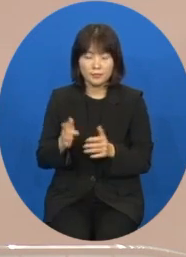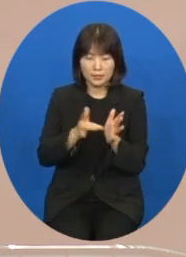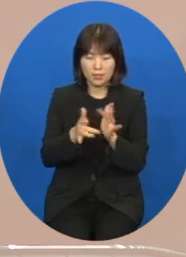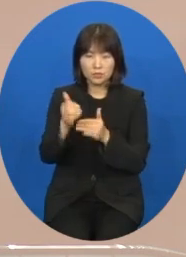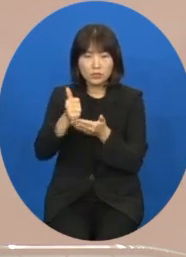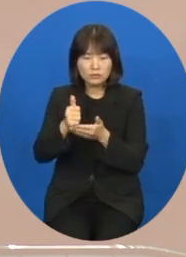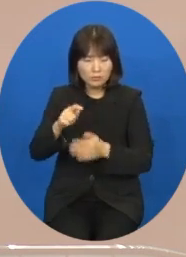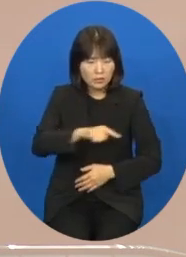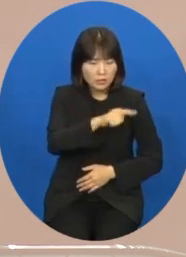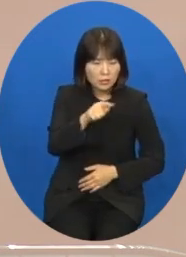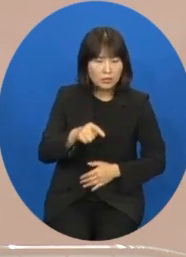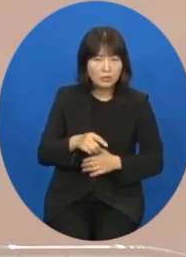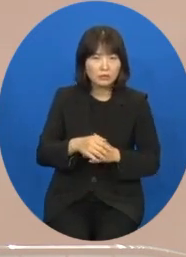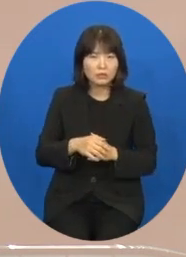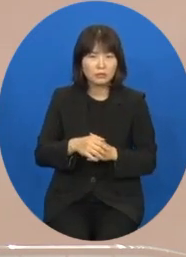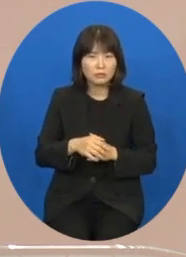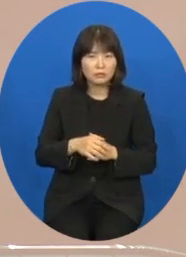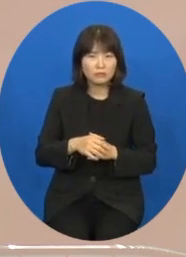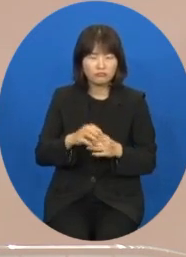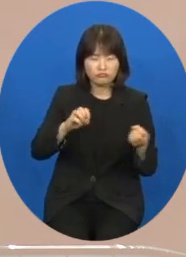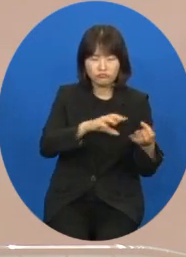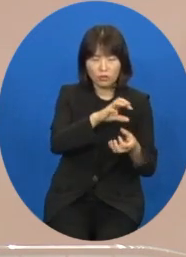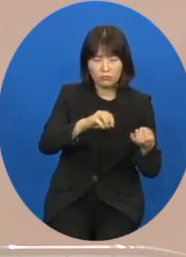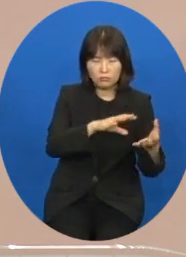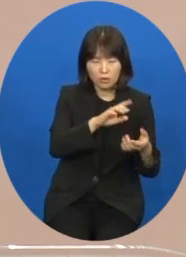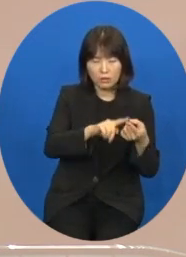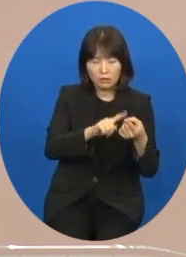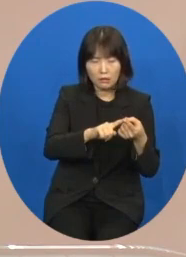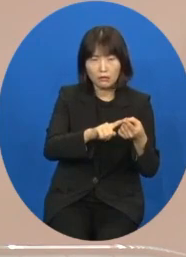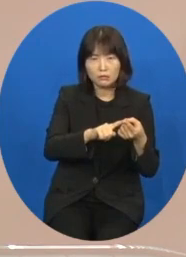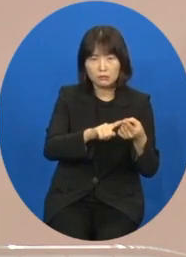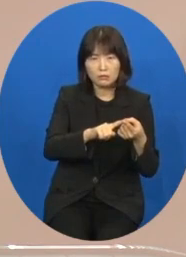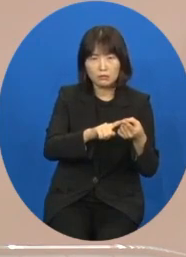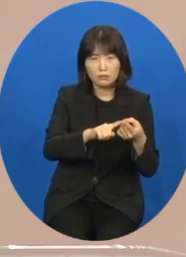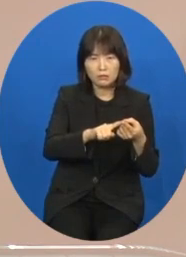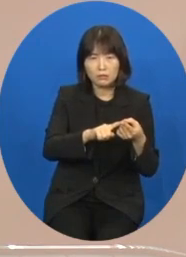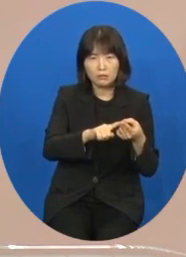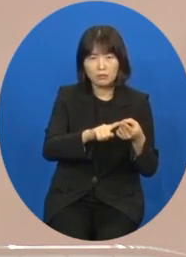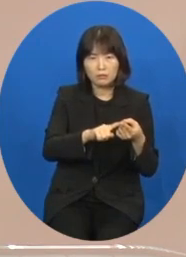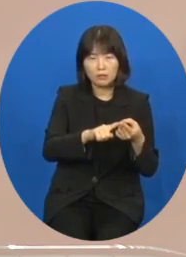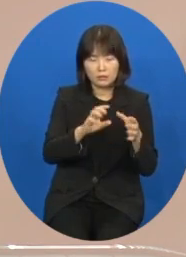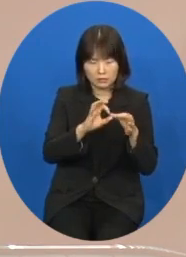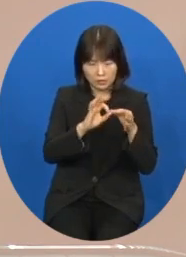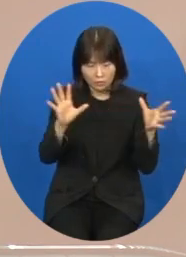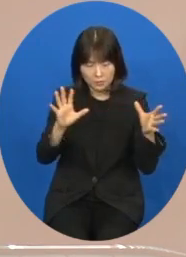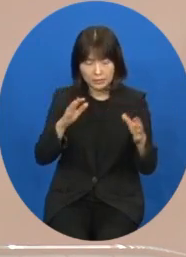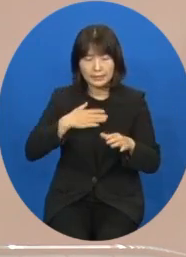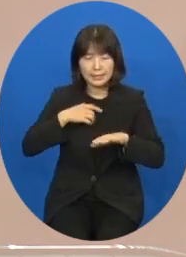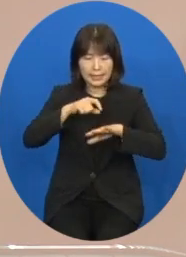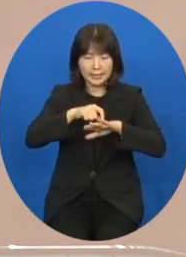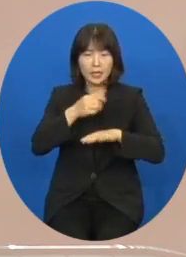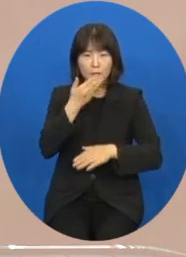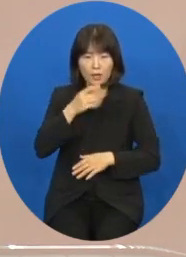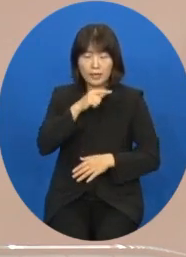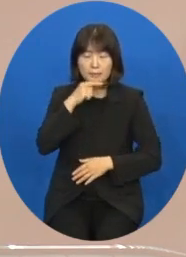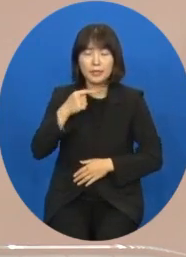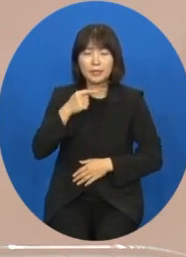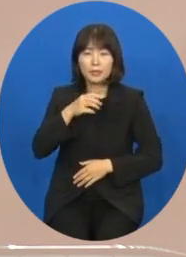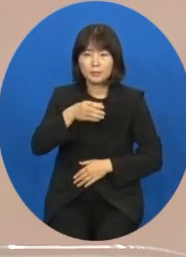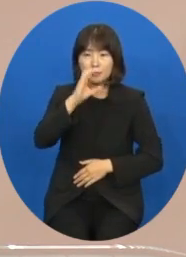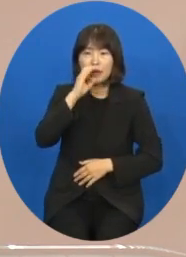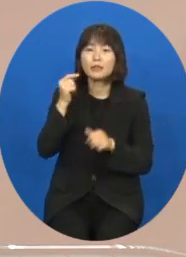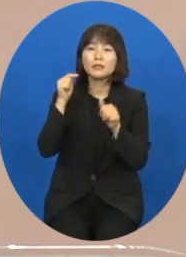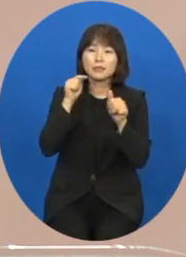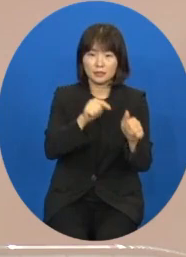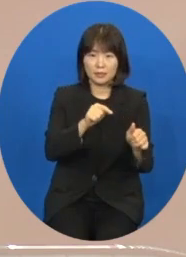예수님은 그들이 수군대는 것을 아는지 모르는지 내 살을 먹으라, 내 피를 마시라.